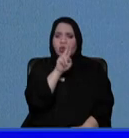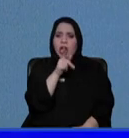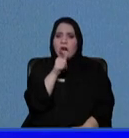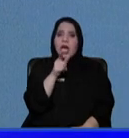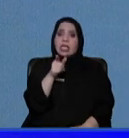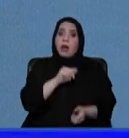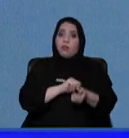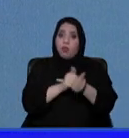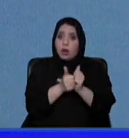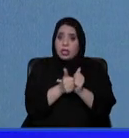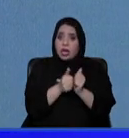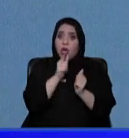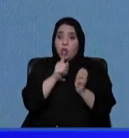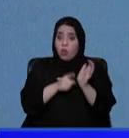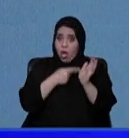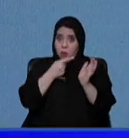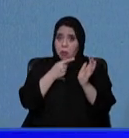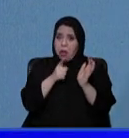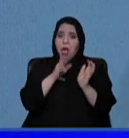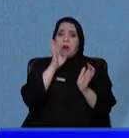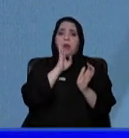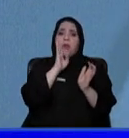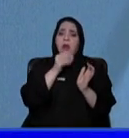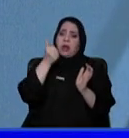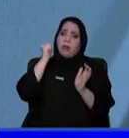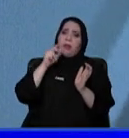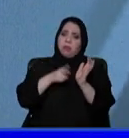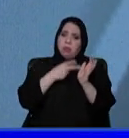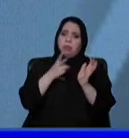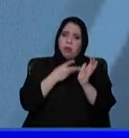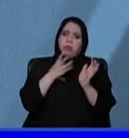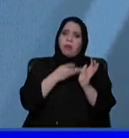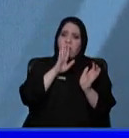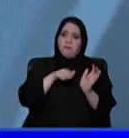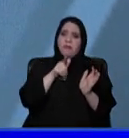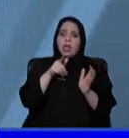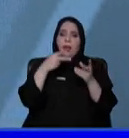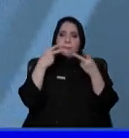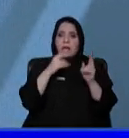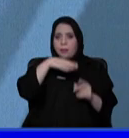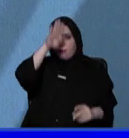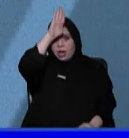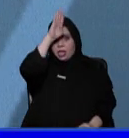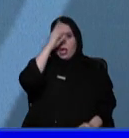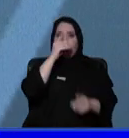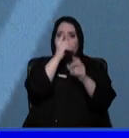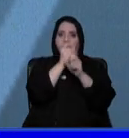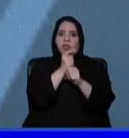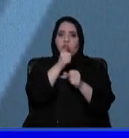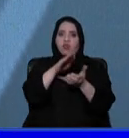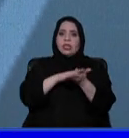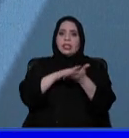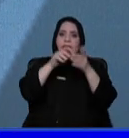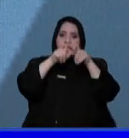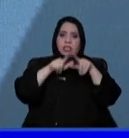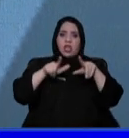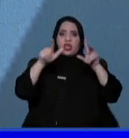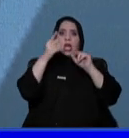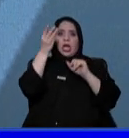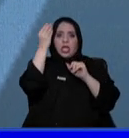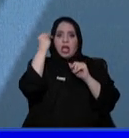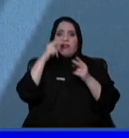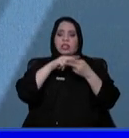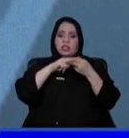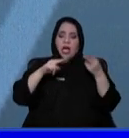المبادرة، ليست الأولى، هي من بين عشرات المبادرات التي أطلقها جلالة الملك وانطلقت من مملكة البحرين في تعزيز ثقافة